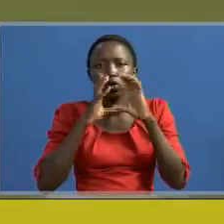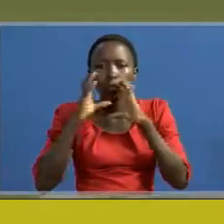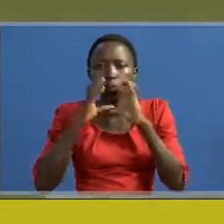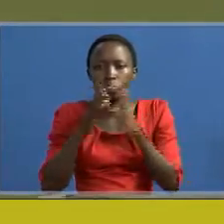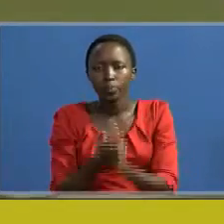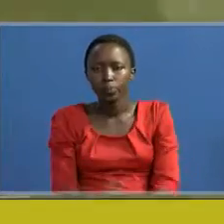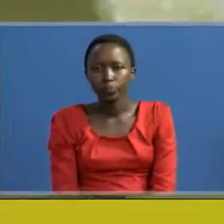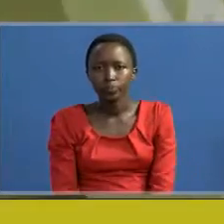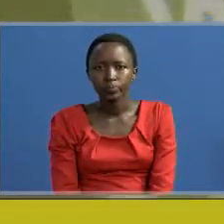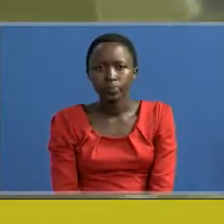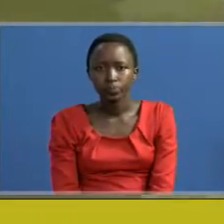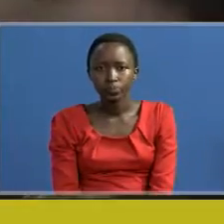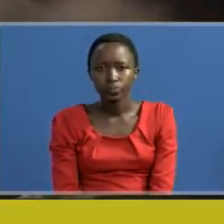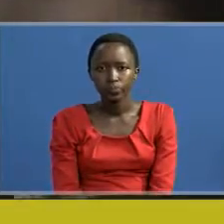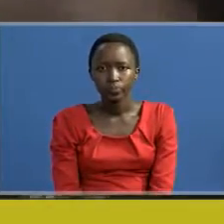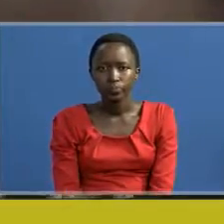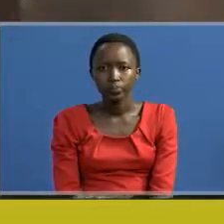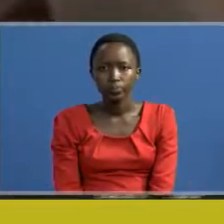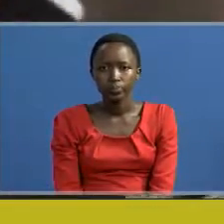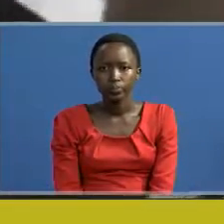Safaricom.